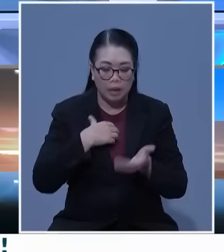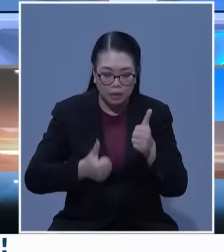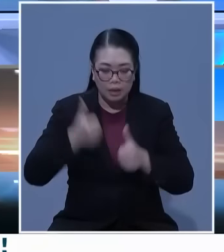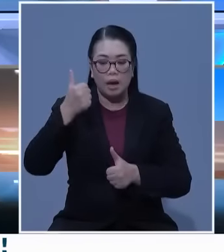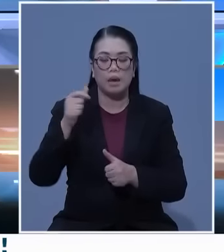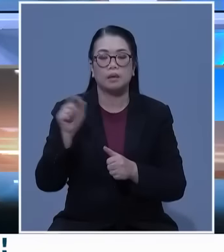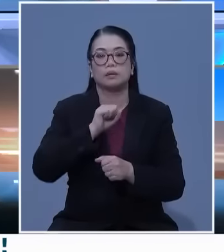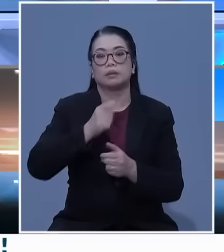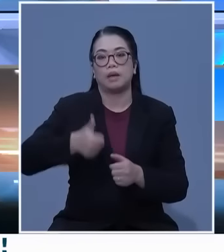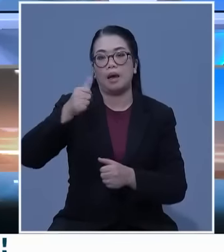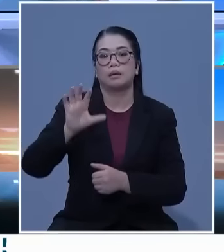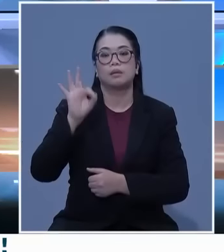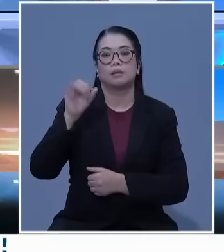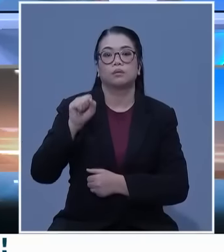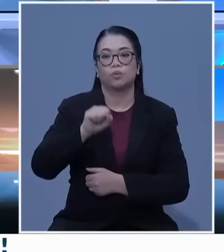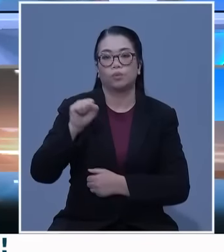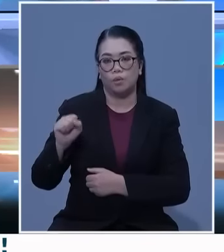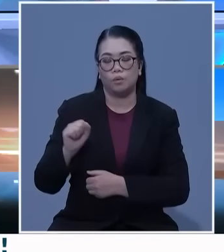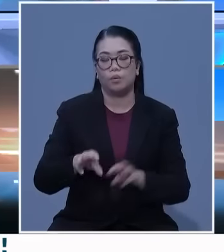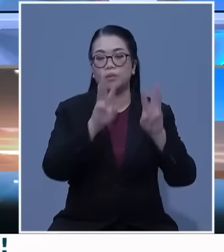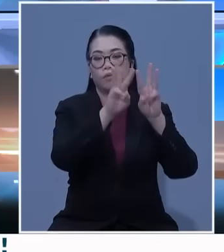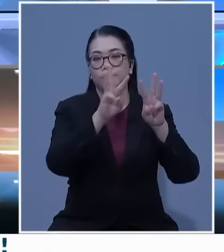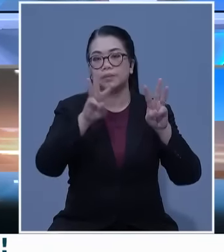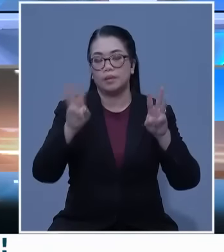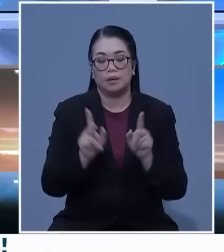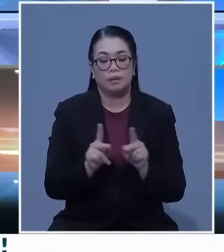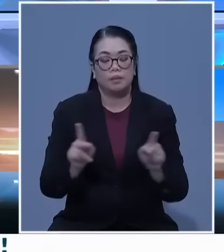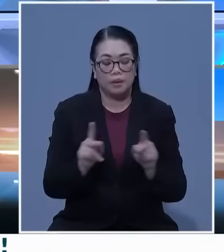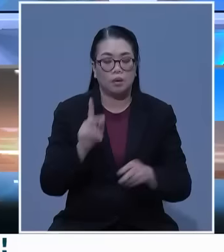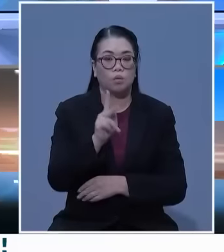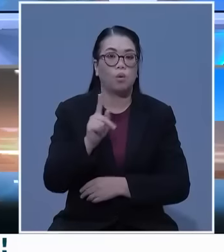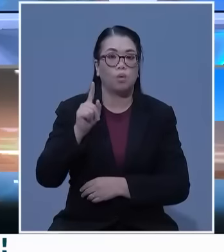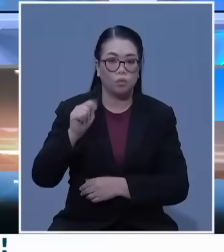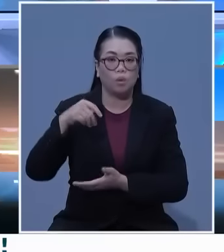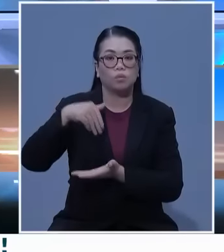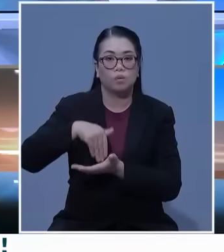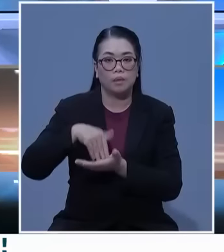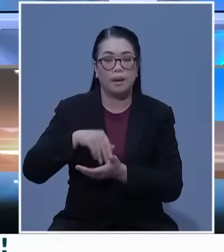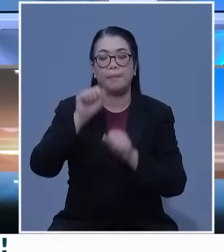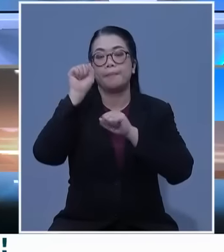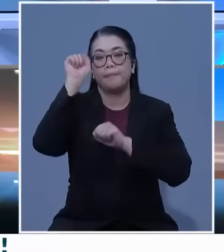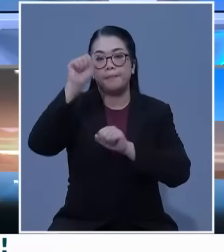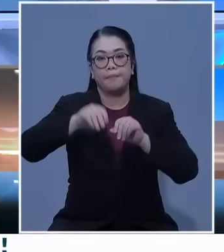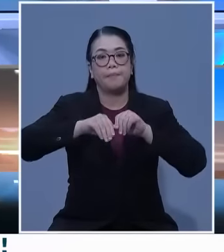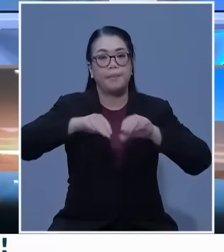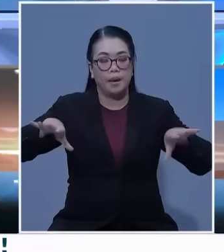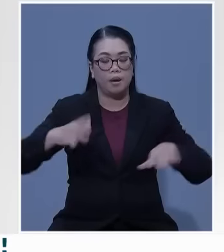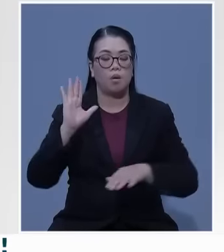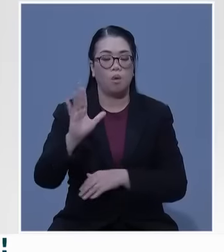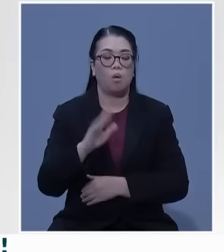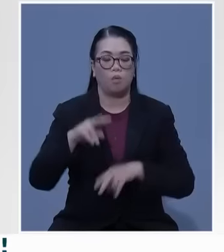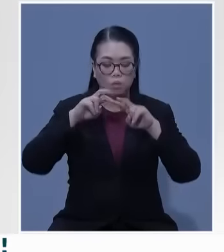ตั้งเป็นสสนะครับท่านผู้ชมครับเว็บไซต์สำนักงานคณะกรรมการการเลือกตั้งหรือกกตนะครับเผยแพร่คำวินิจฉัย